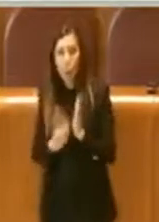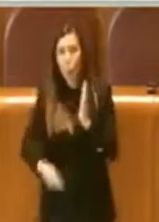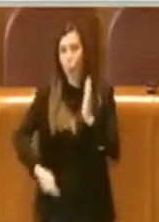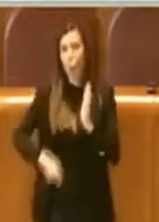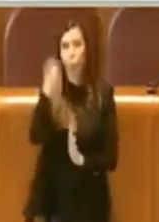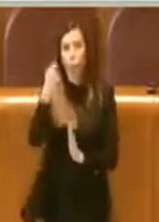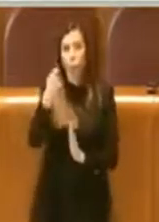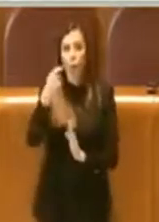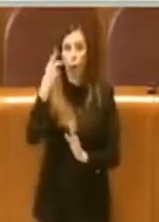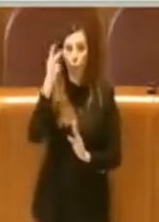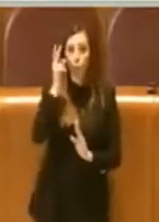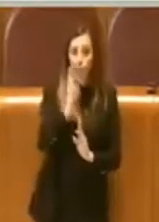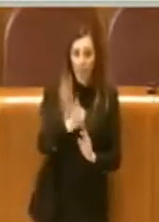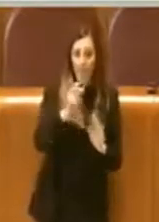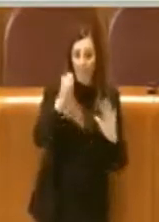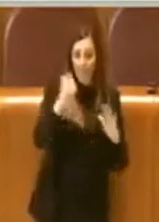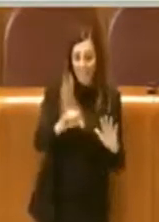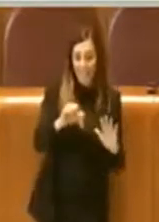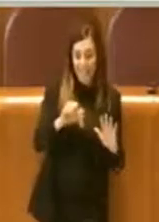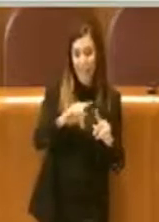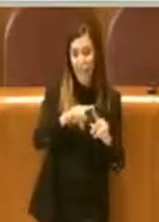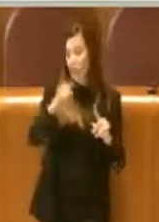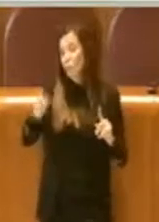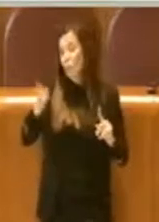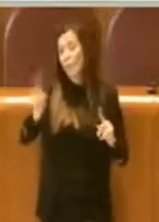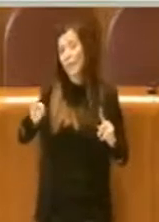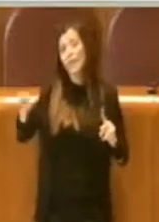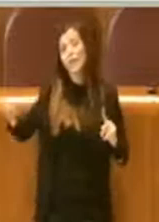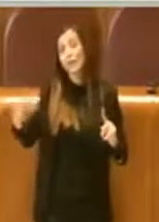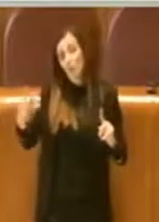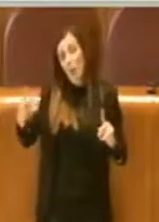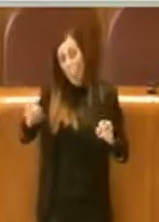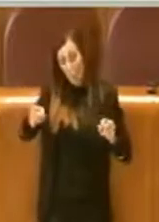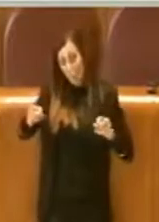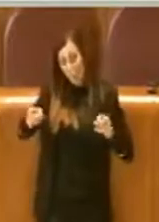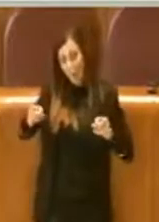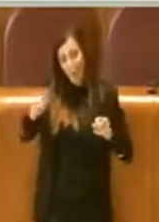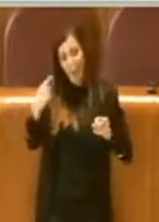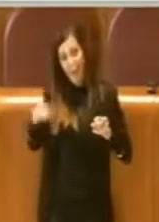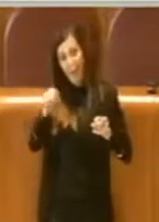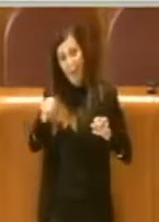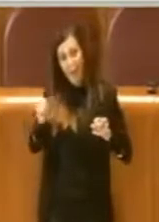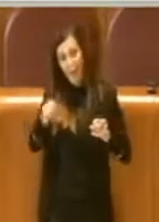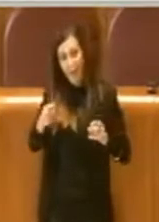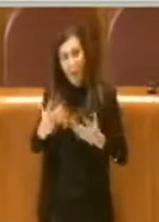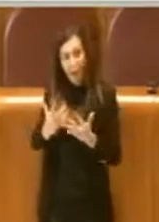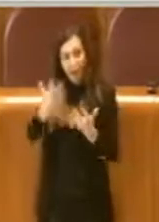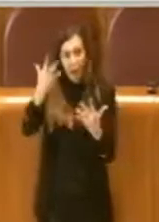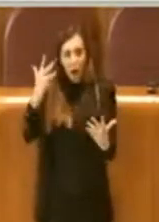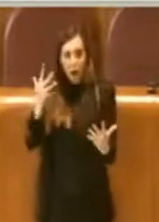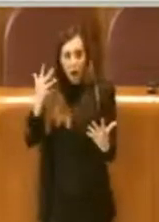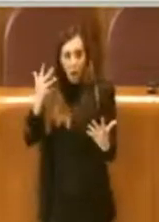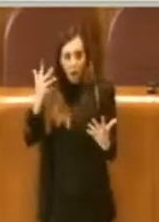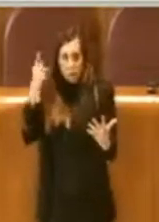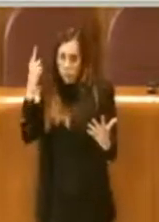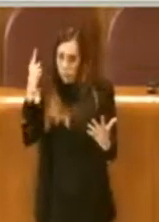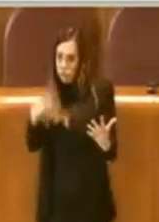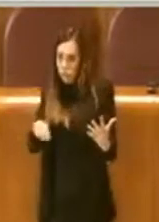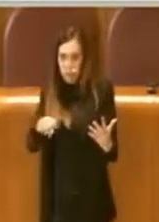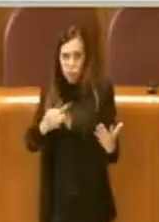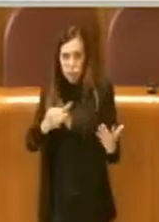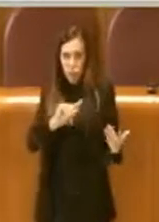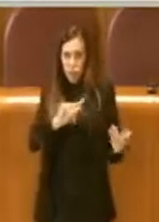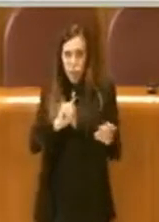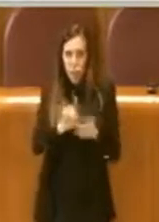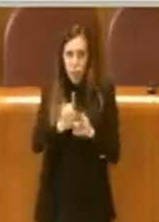Tra il 2016 e il 2019, in particolare, si evidenzia questa inversione